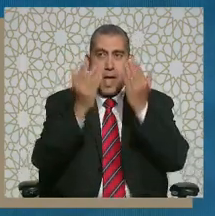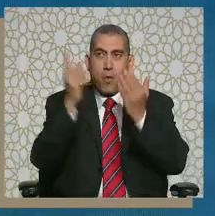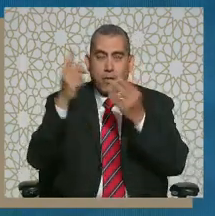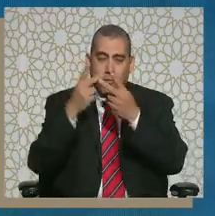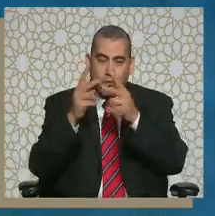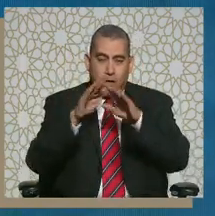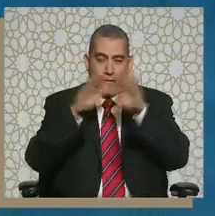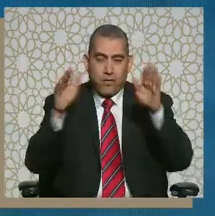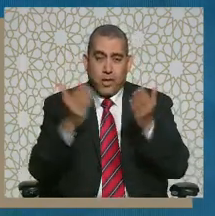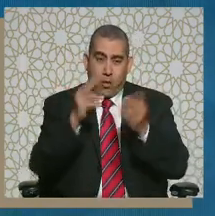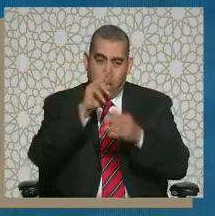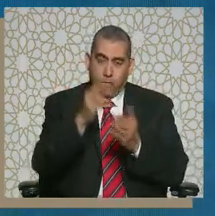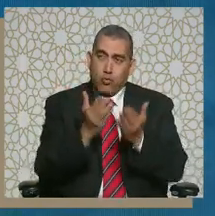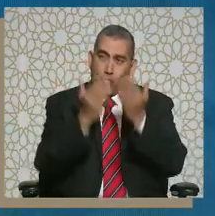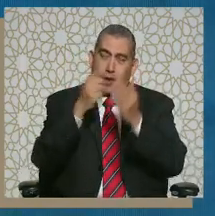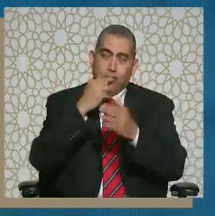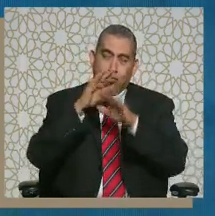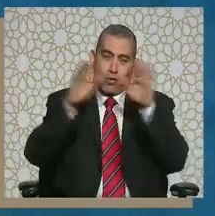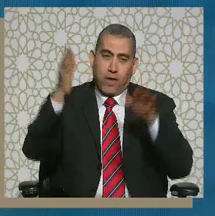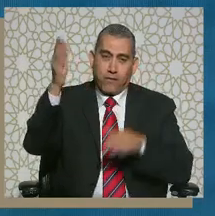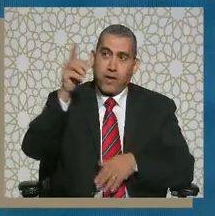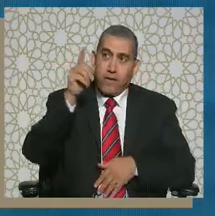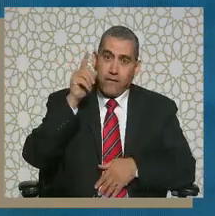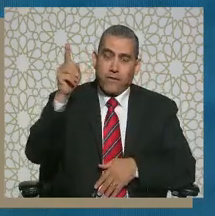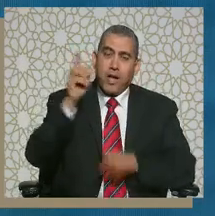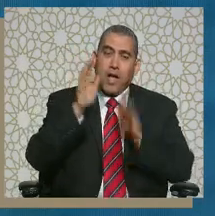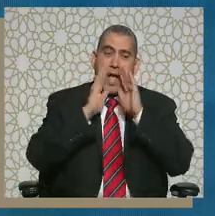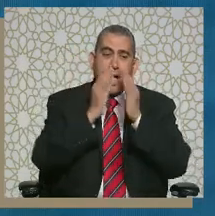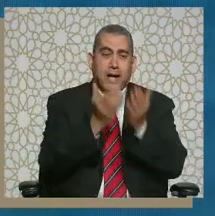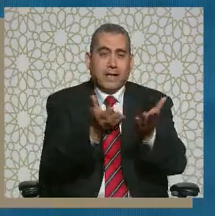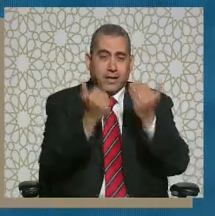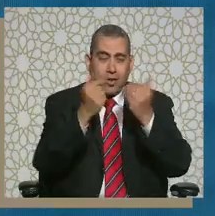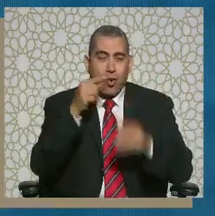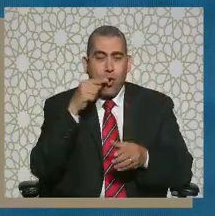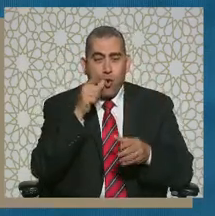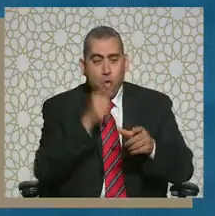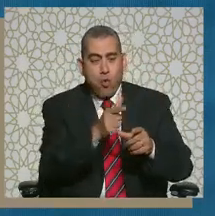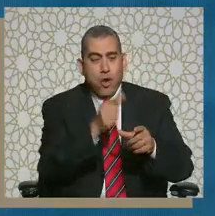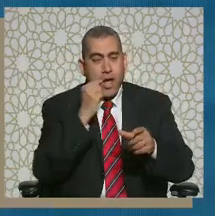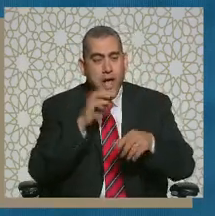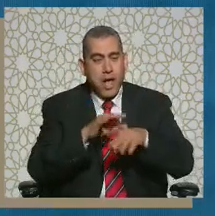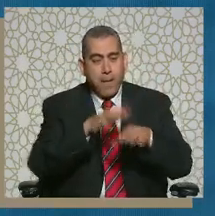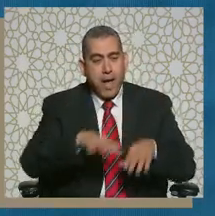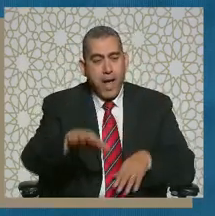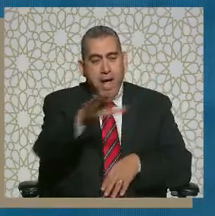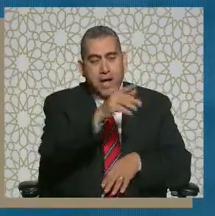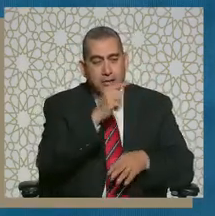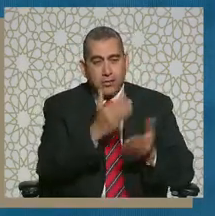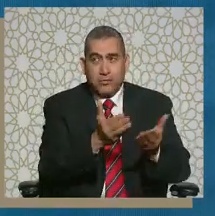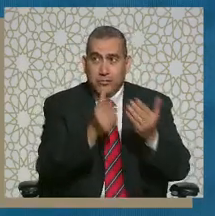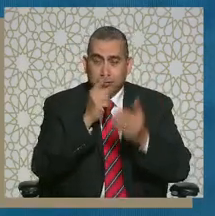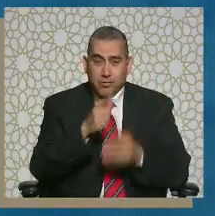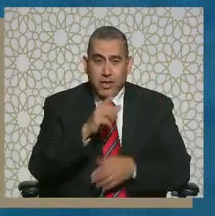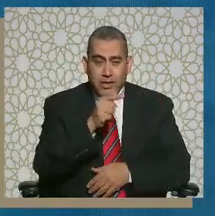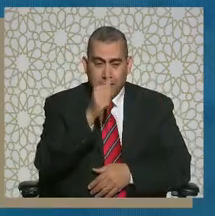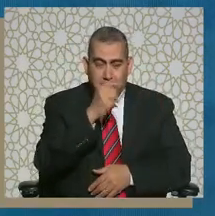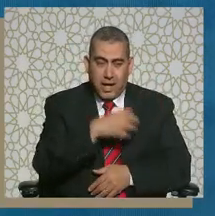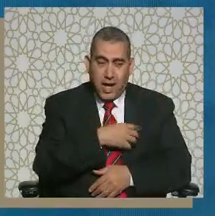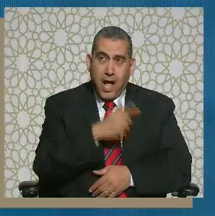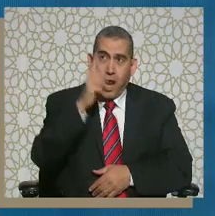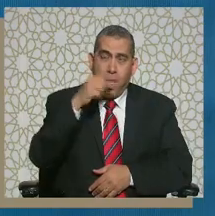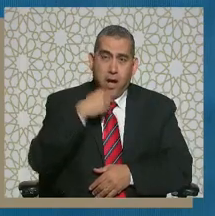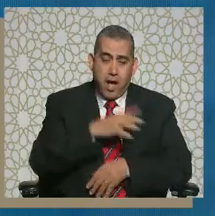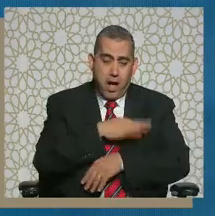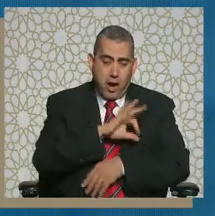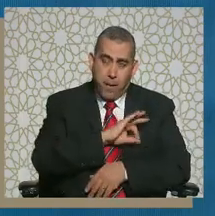اذا دعان هو هناك نادى علينا قل يا عبادي الذين اسرفوا على انفسهم لا تقنطوا من رحمه الله